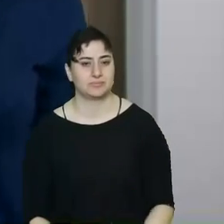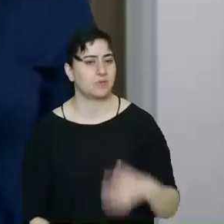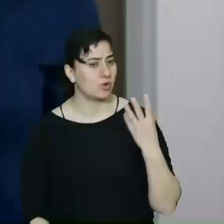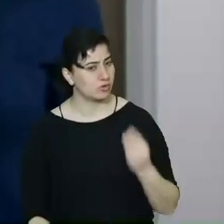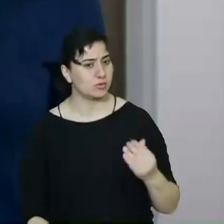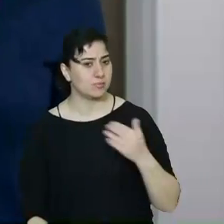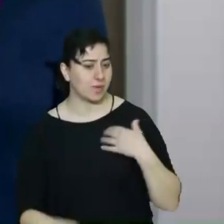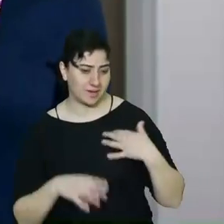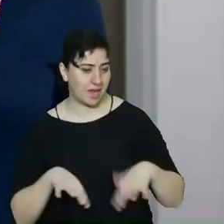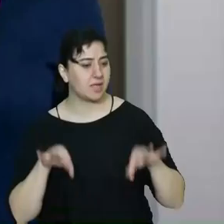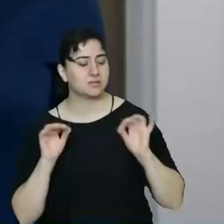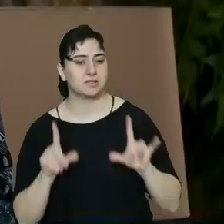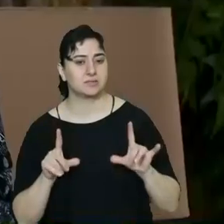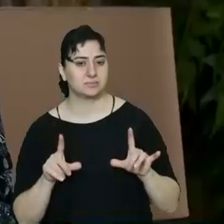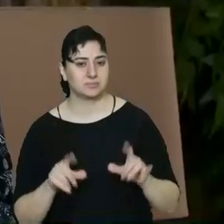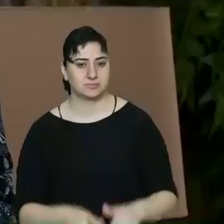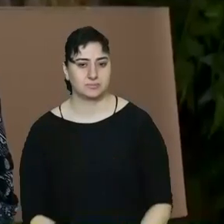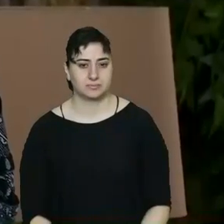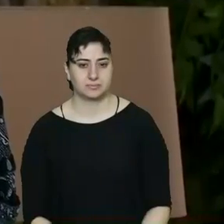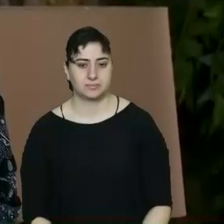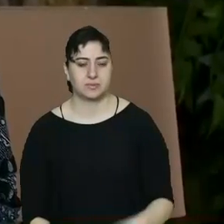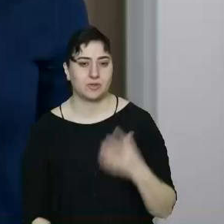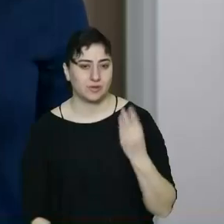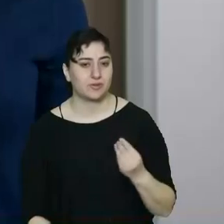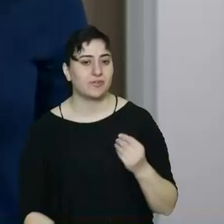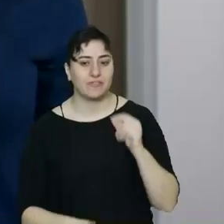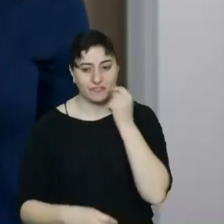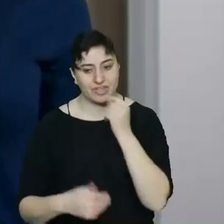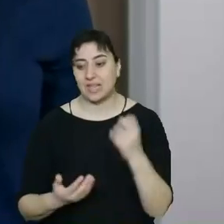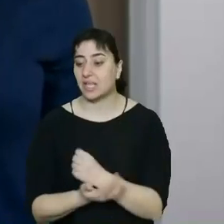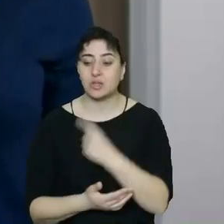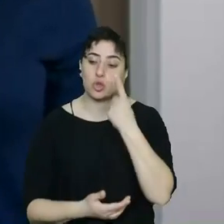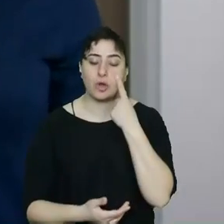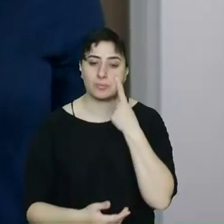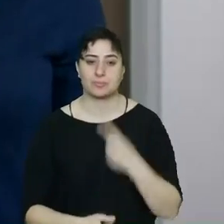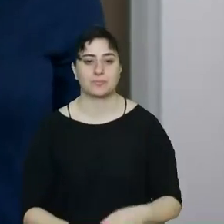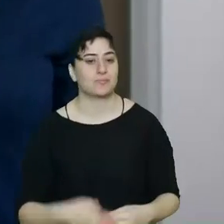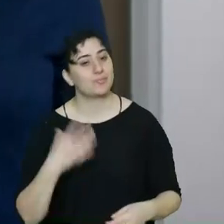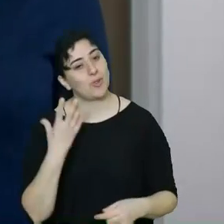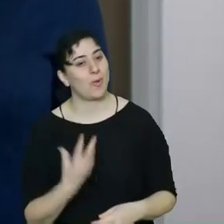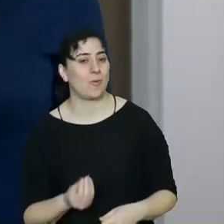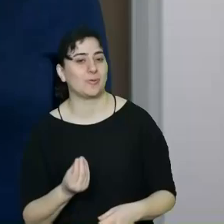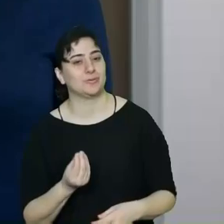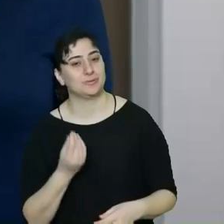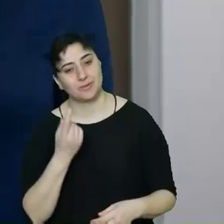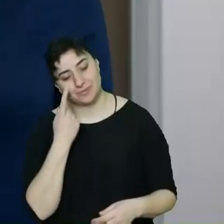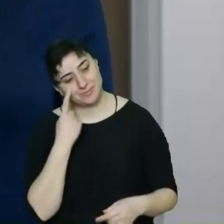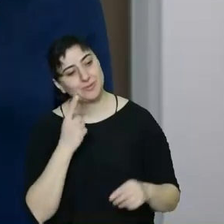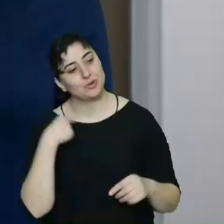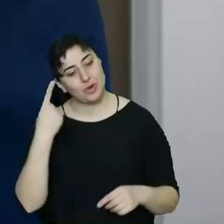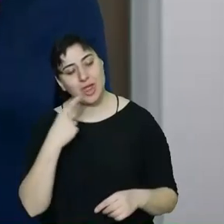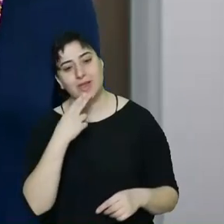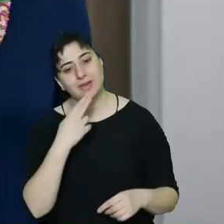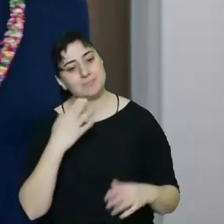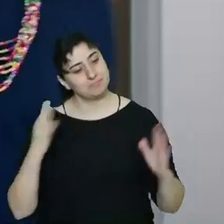Tamam o zaman benim de hazırlık yapmam lazım. O zaman fıstık olan kazansın Meryem. Oldu o zaman Rüyam